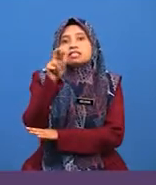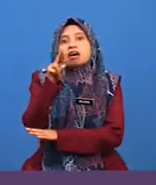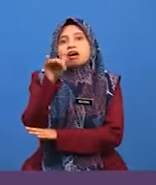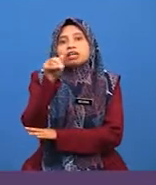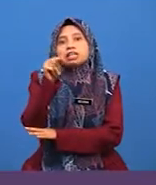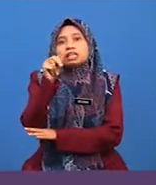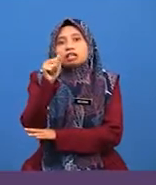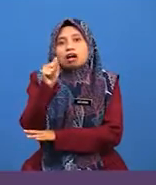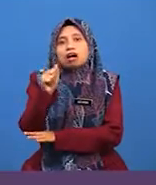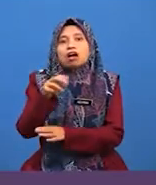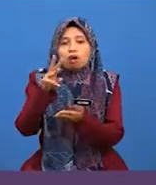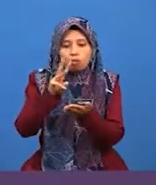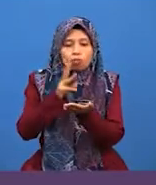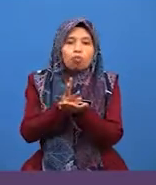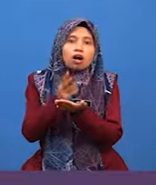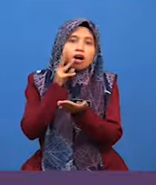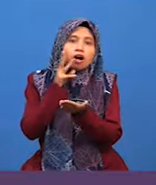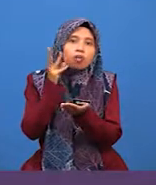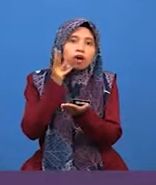ini.